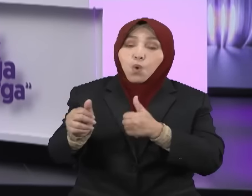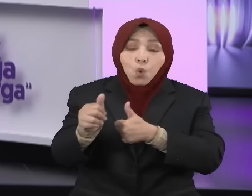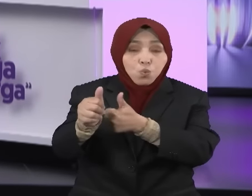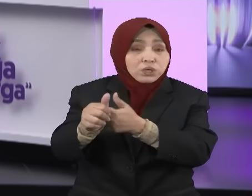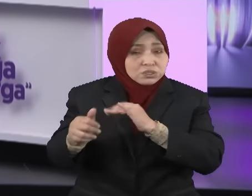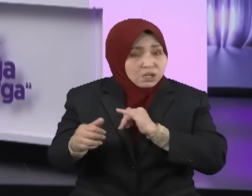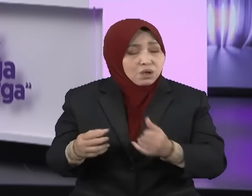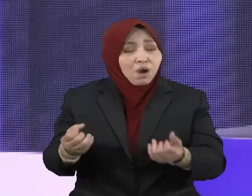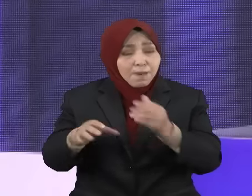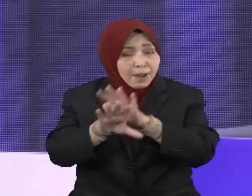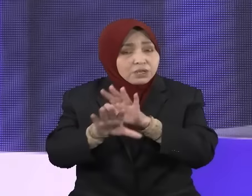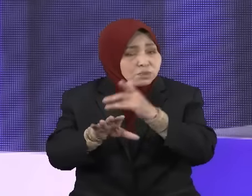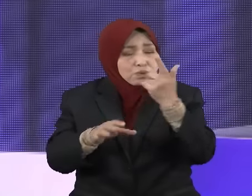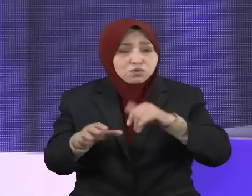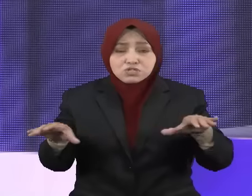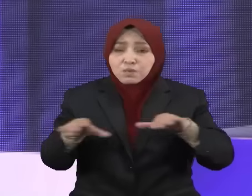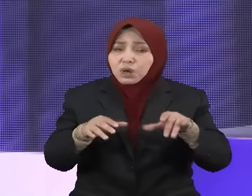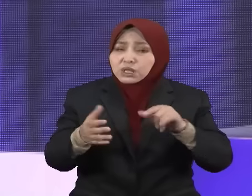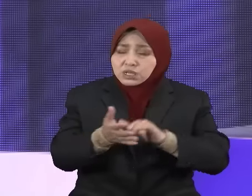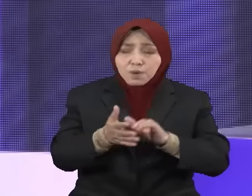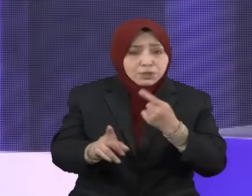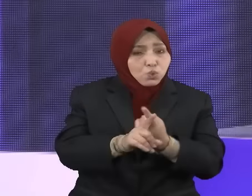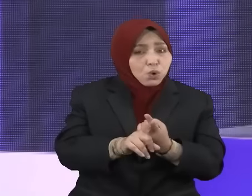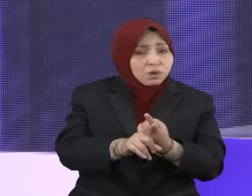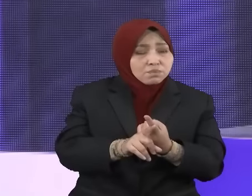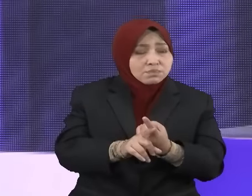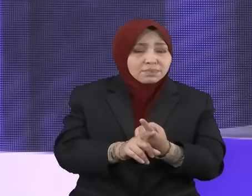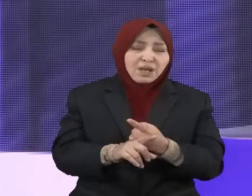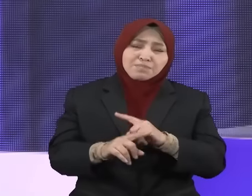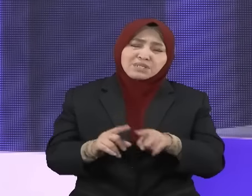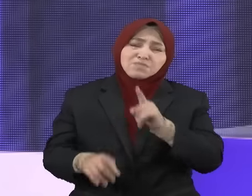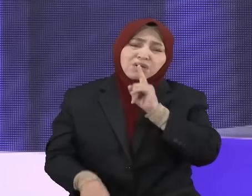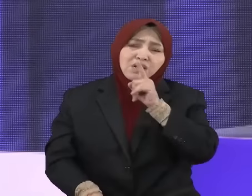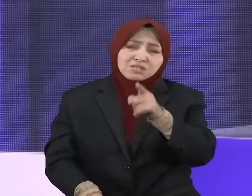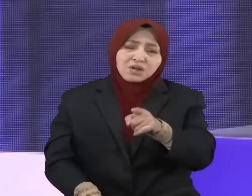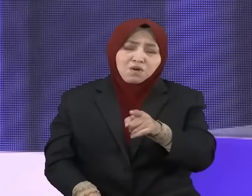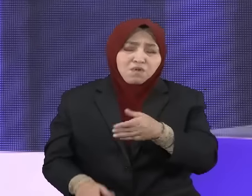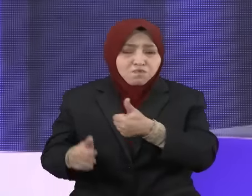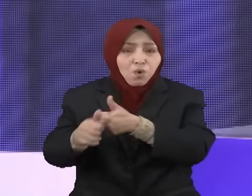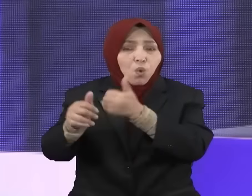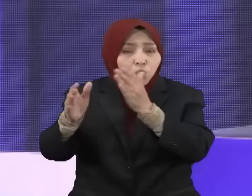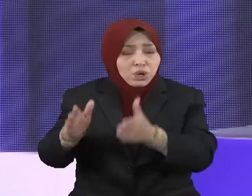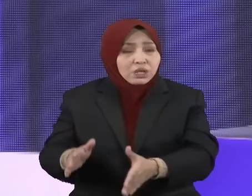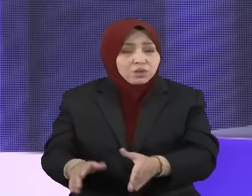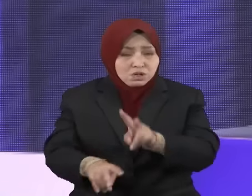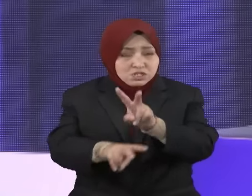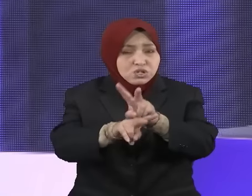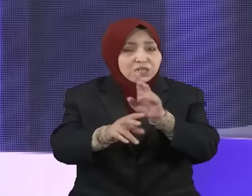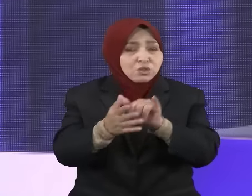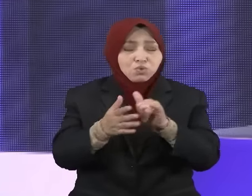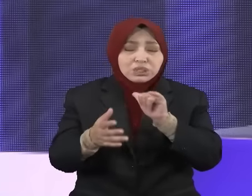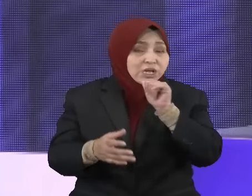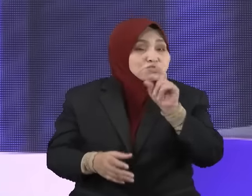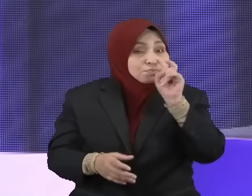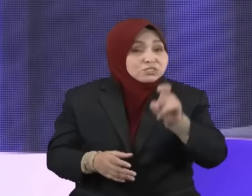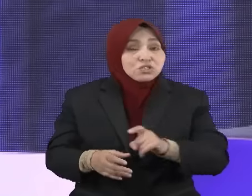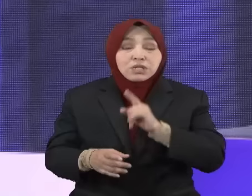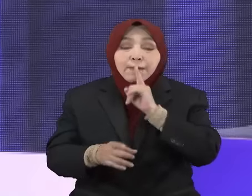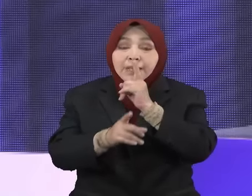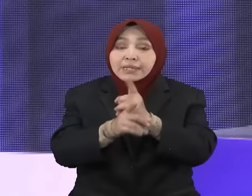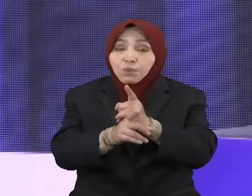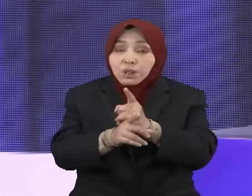saya, itu sebabnya saya buat begini kerana ini betul. Padahal follower ataupun kesaksian yang ada itu tak semestinya benar. Misalnya